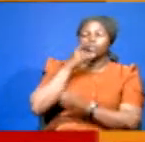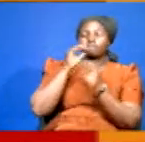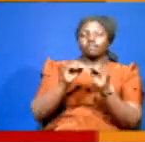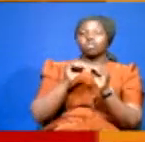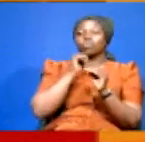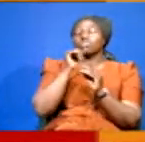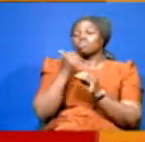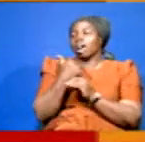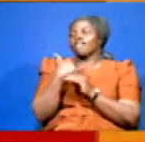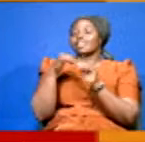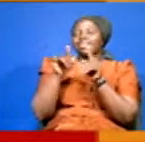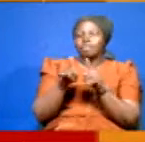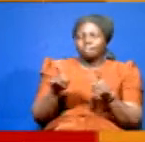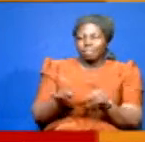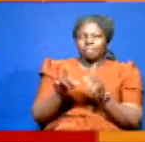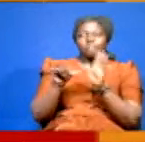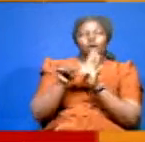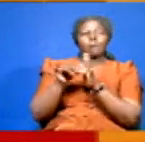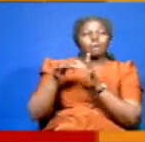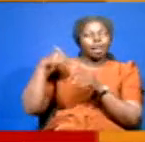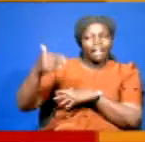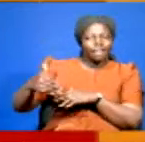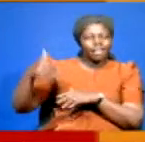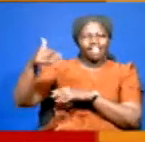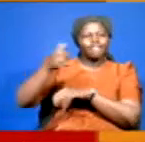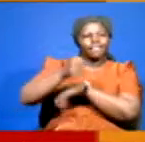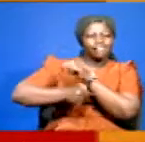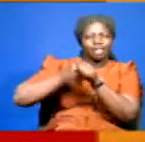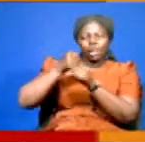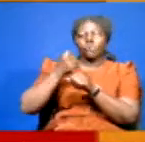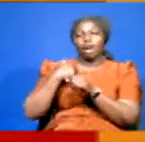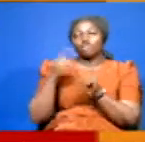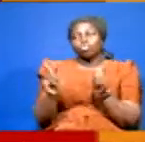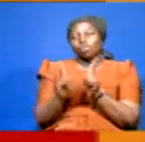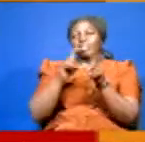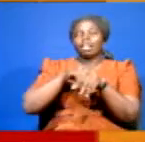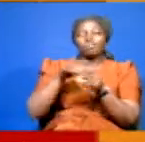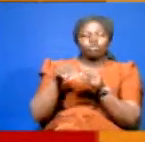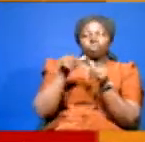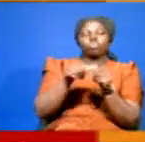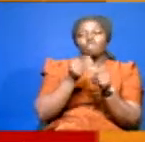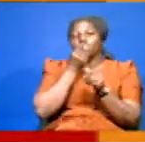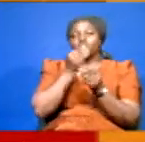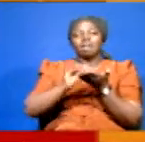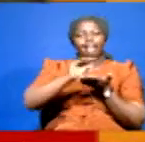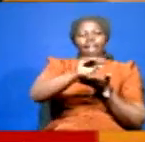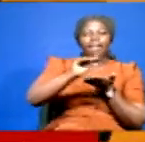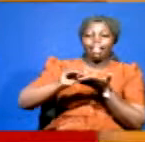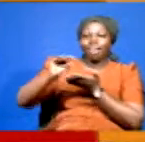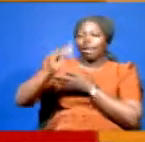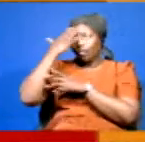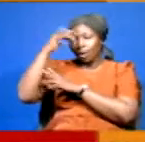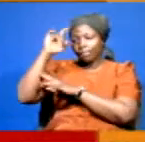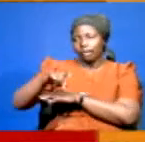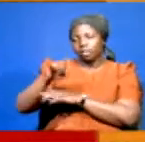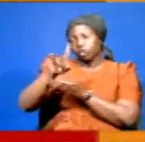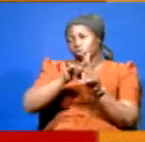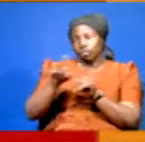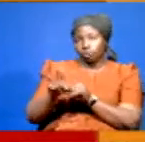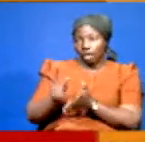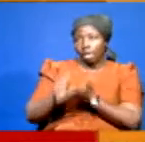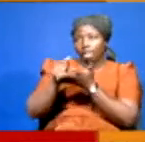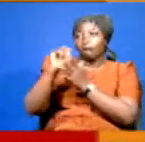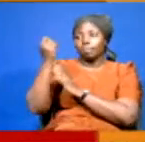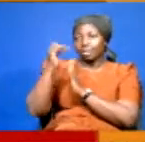mwaka nenda tunaweka zile medium solutions kwamba tunagawa chakula, kwa sababu lazima usaidie wananchi pia wenyewe wawe na uwezo wa kusalisha,